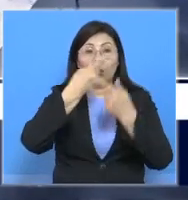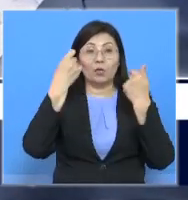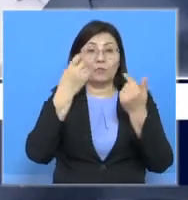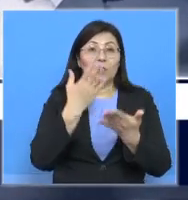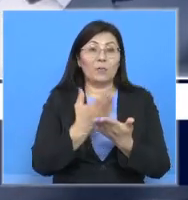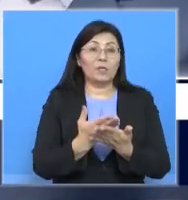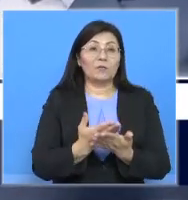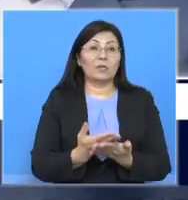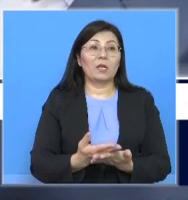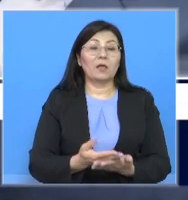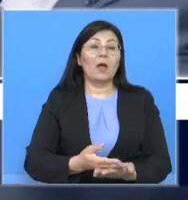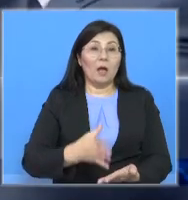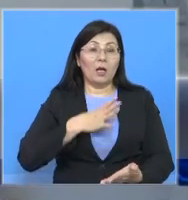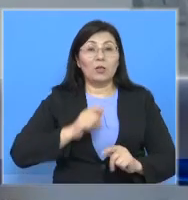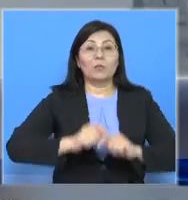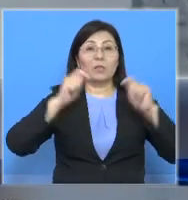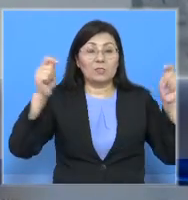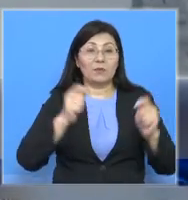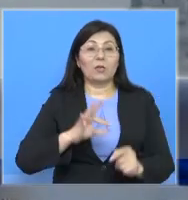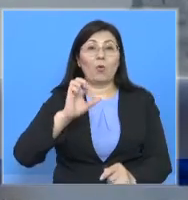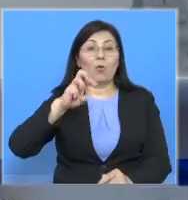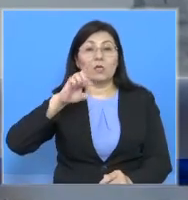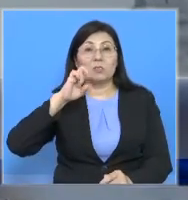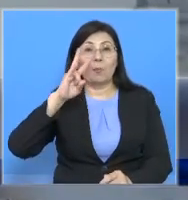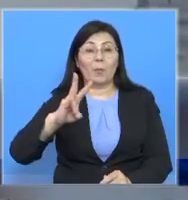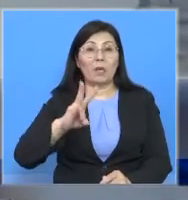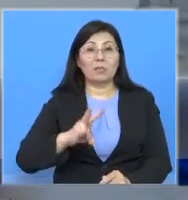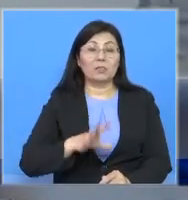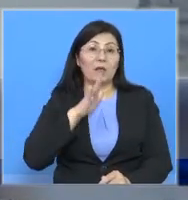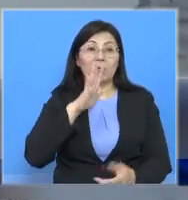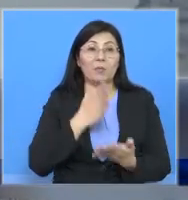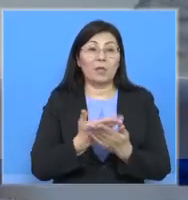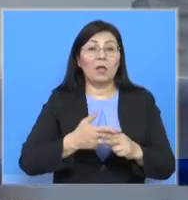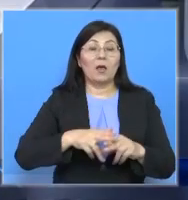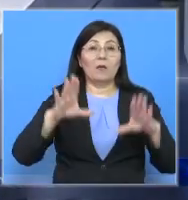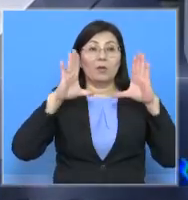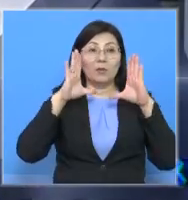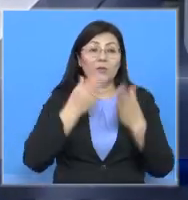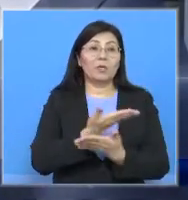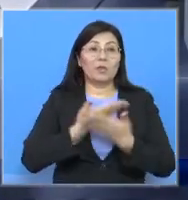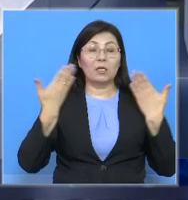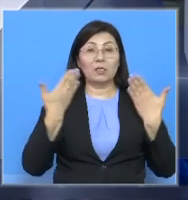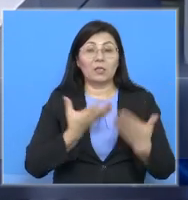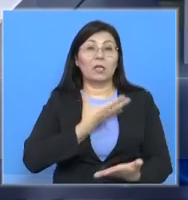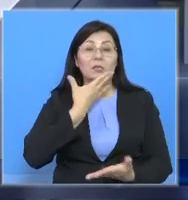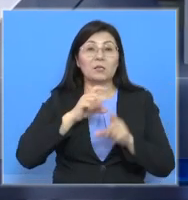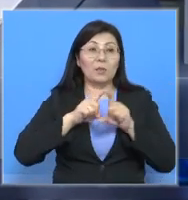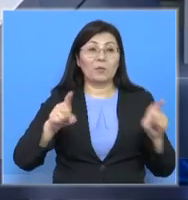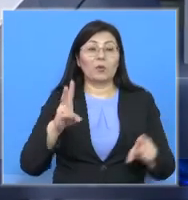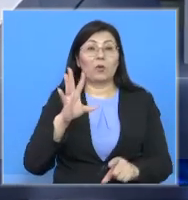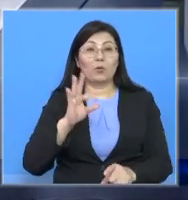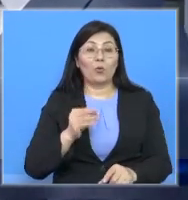эпохи сельджуков и Османской империи одна сторона напоминает османский дворец в этой мечети не установлена специальная система отопления